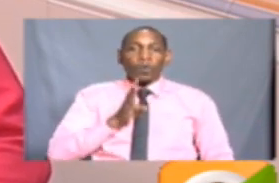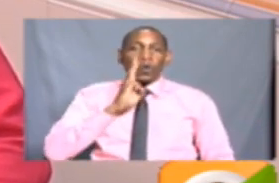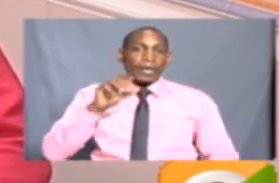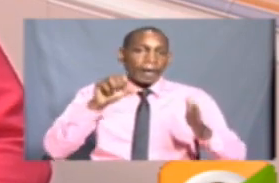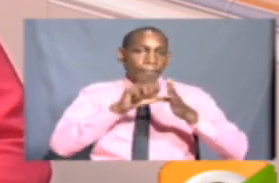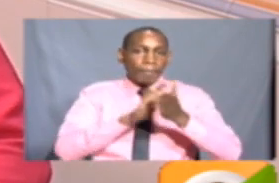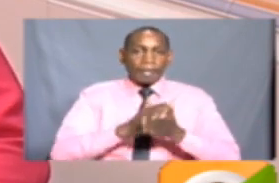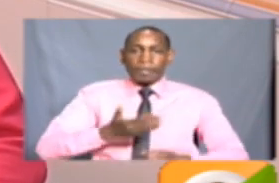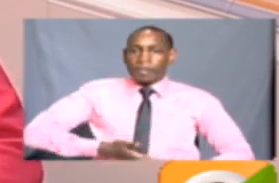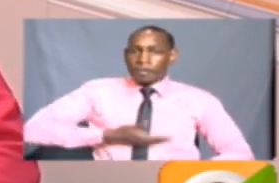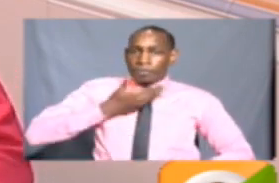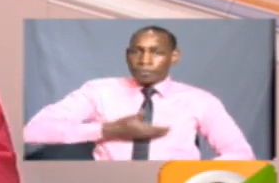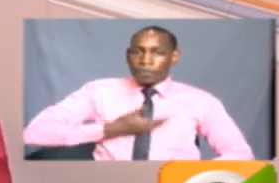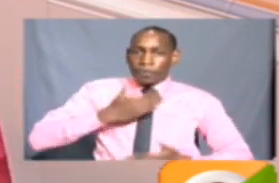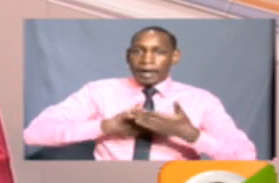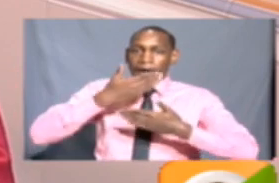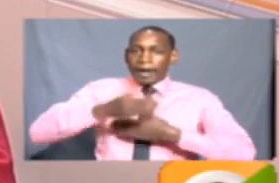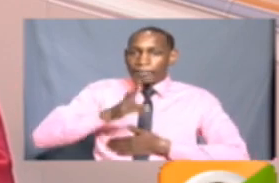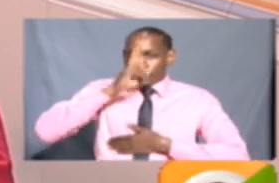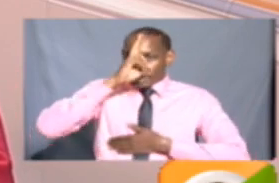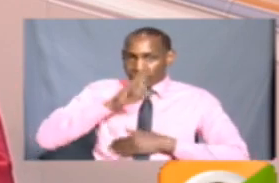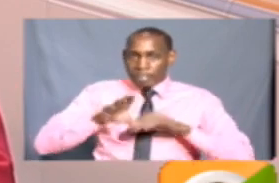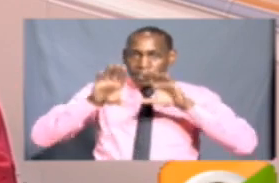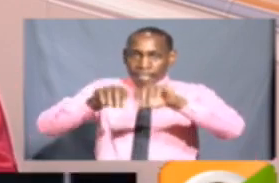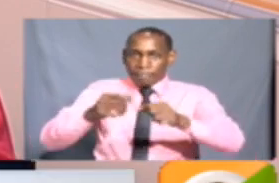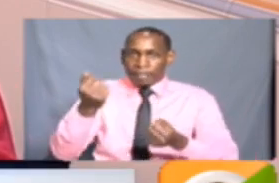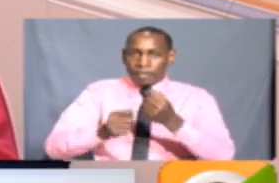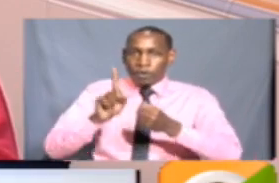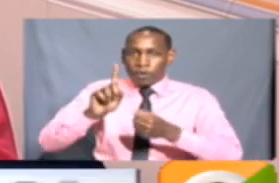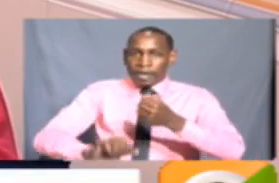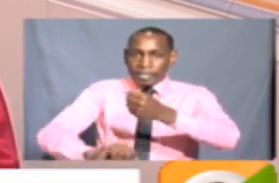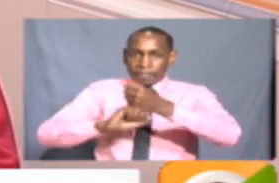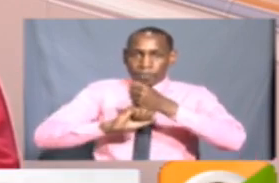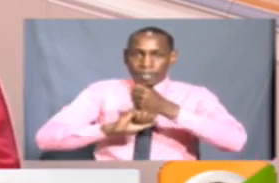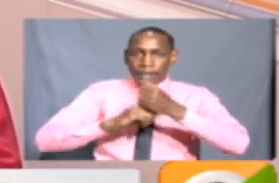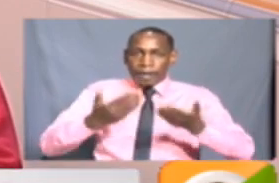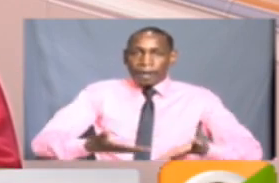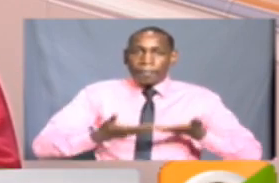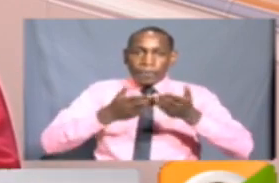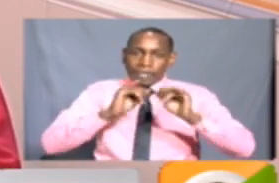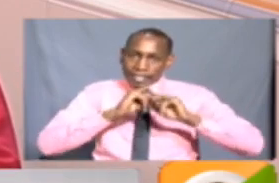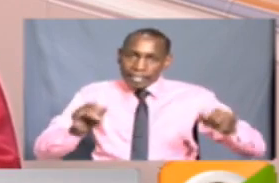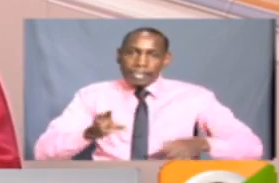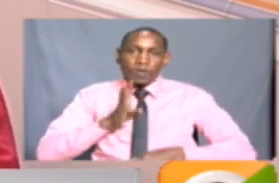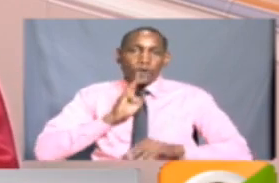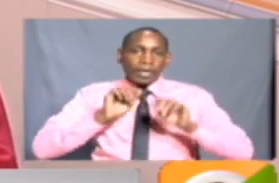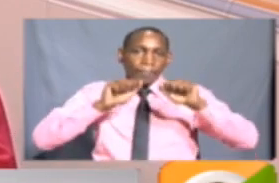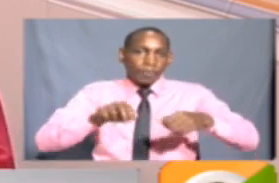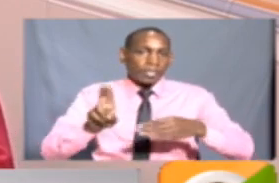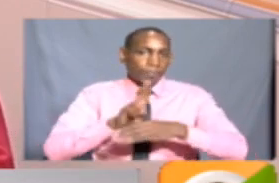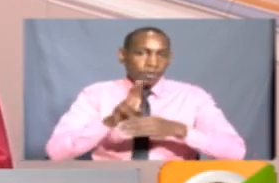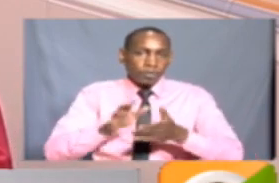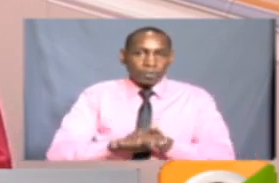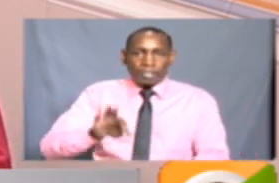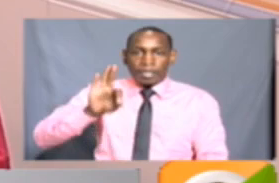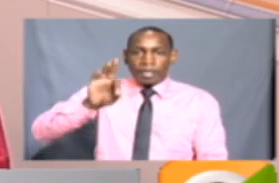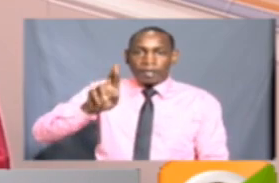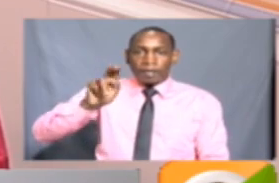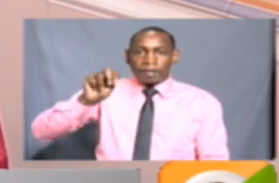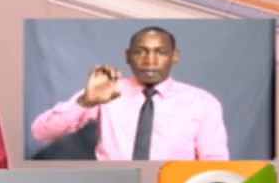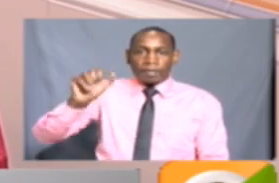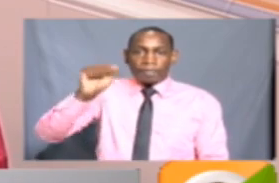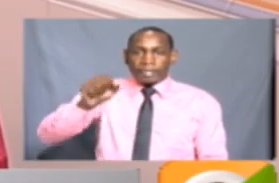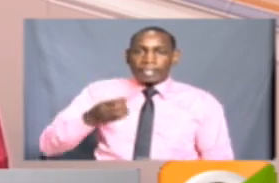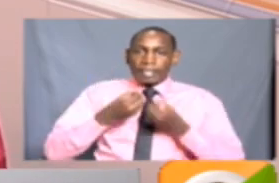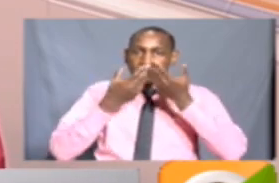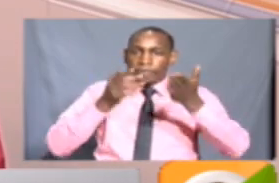Hasira zao ziliwaka baada ya polisi kunasa gari la mhisani mmoja aliyewaletea maji safi ya kunywa. Francis Mtalaki ana maelezo